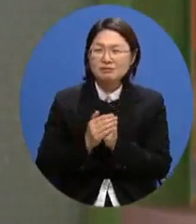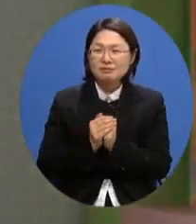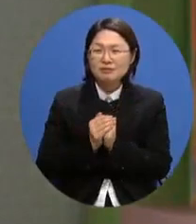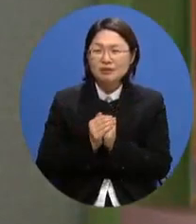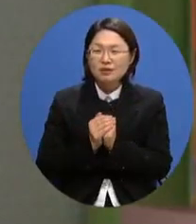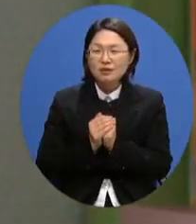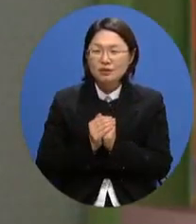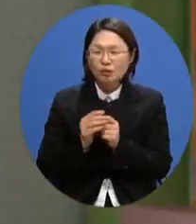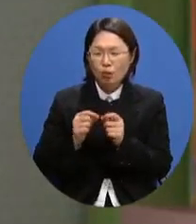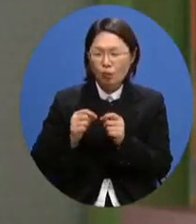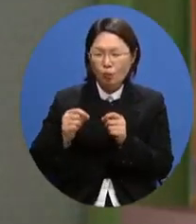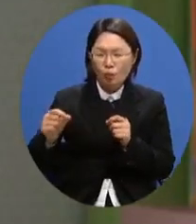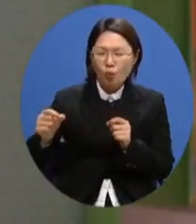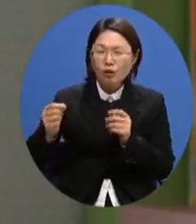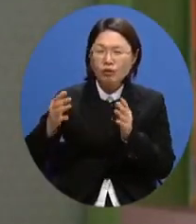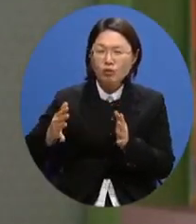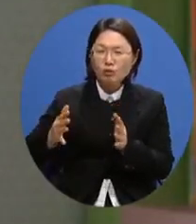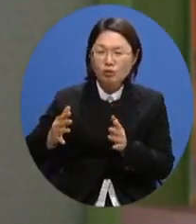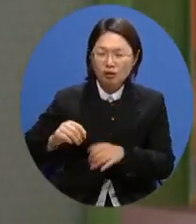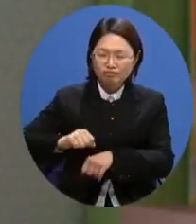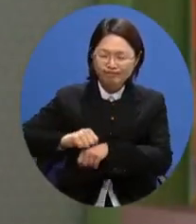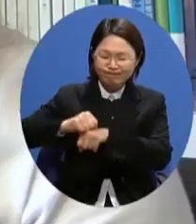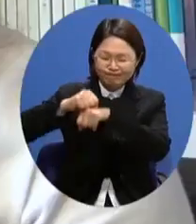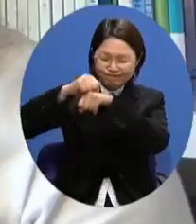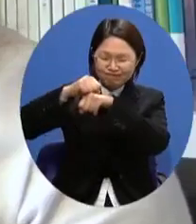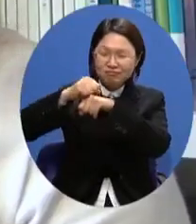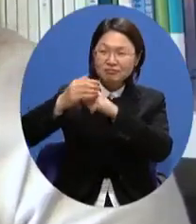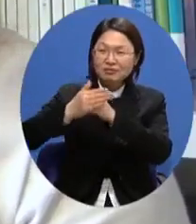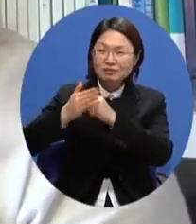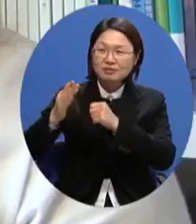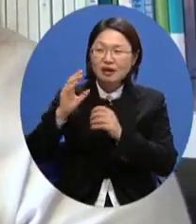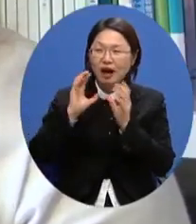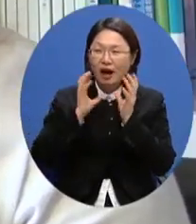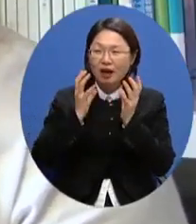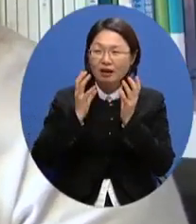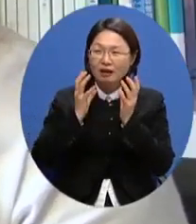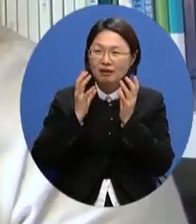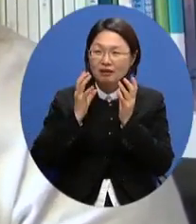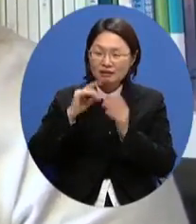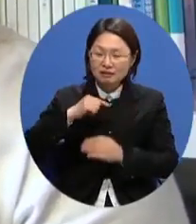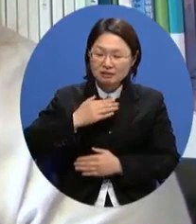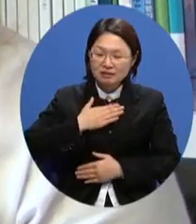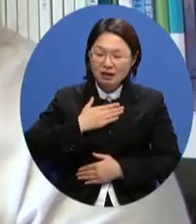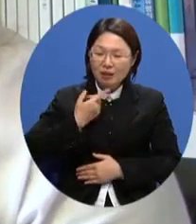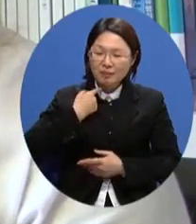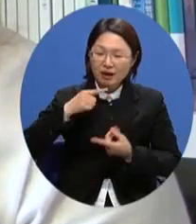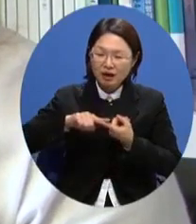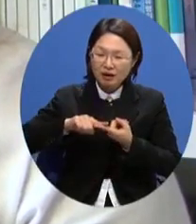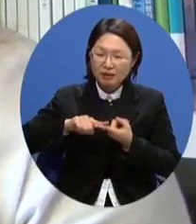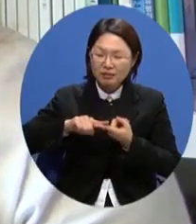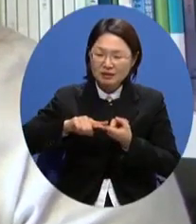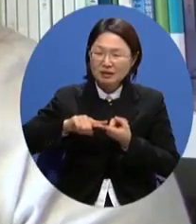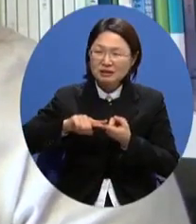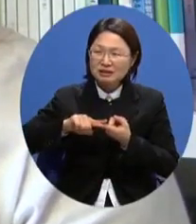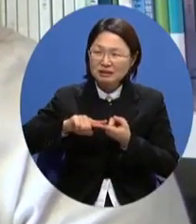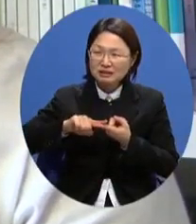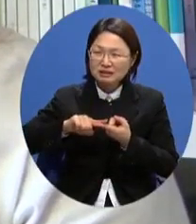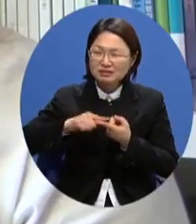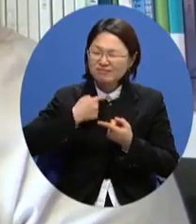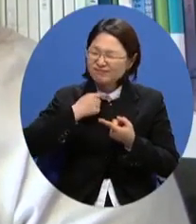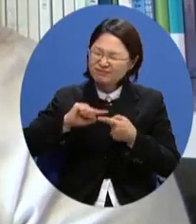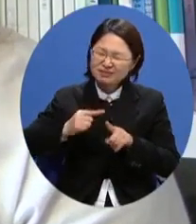그게 너무 오랫동안 누적되다 보니까는 아이가 좀 제 마음에 안 드는 행동을 할